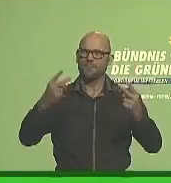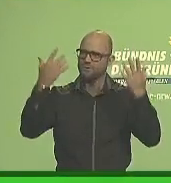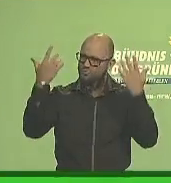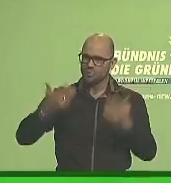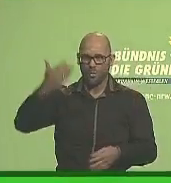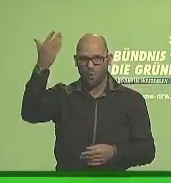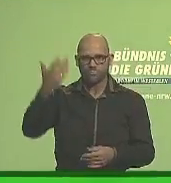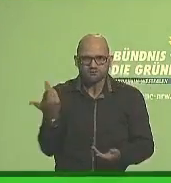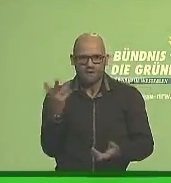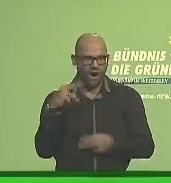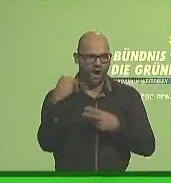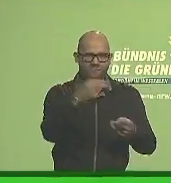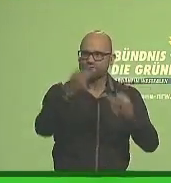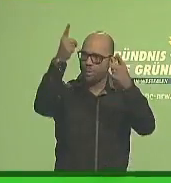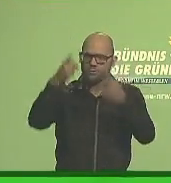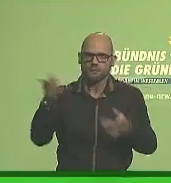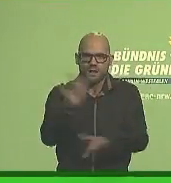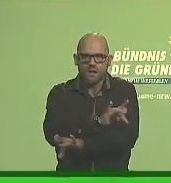vor dem Problem.